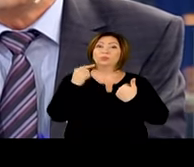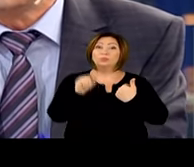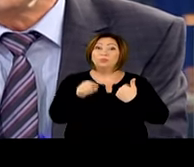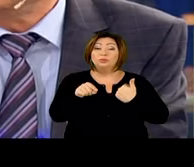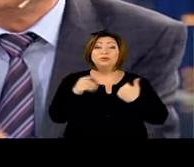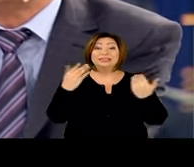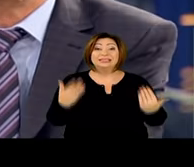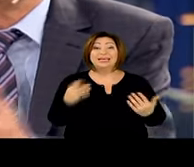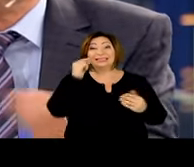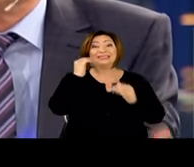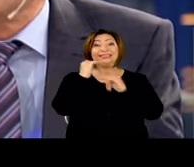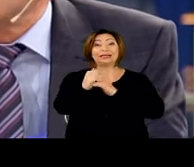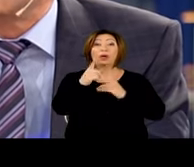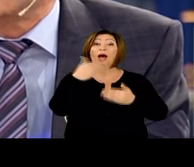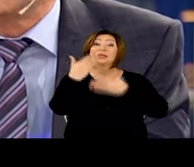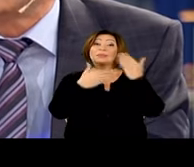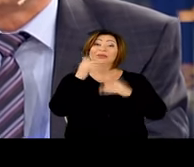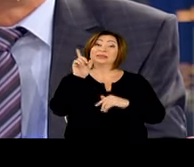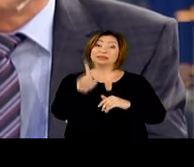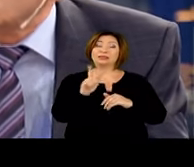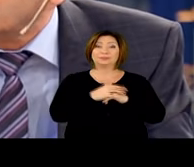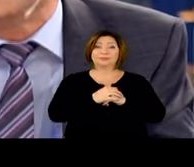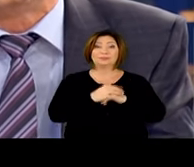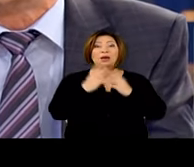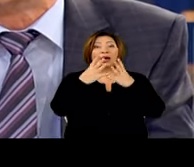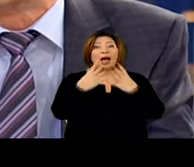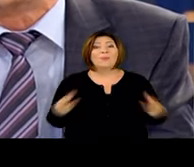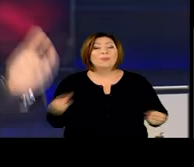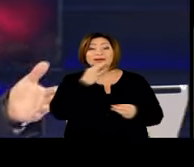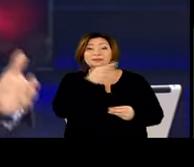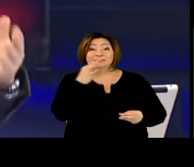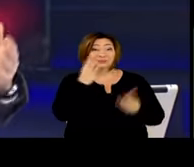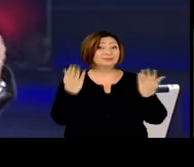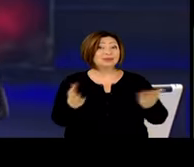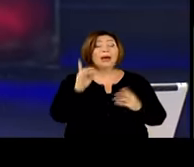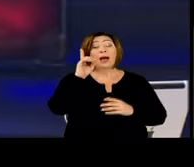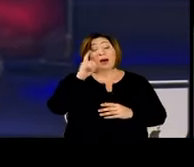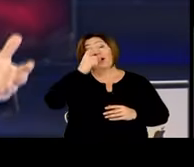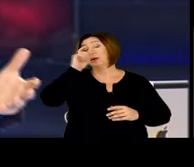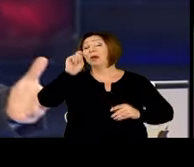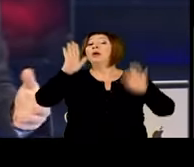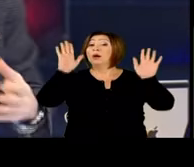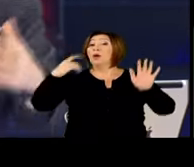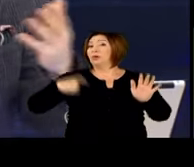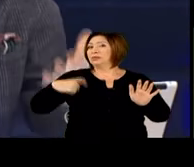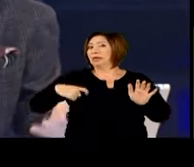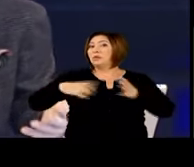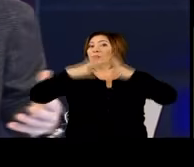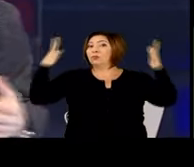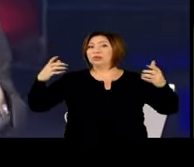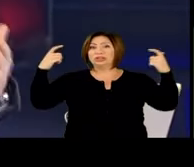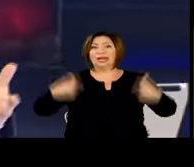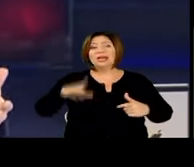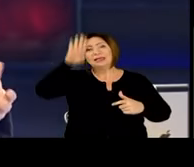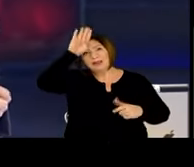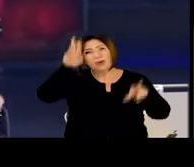işte insanlara biz bunu anlatmamız lazım. Bir de yok olan bir kültürümüzü. Evet, bir de özellikle büyük şehirlerde, İstanbul'umuz